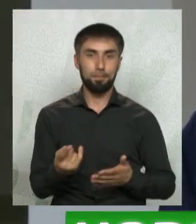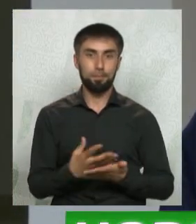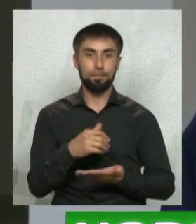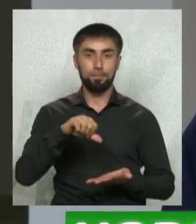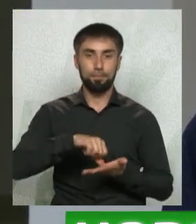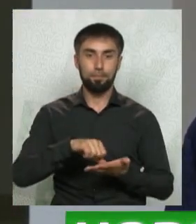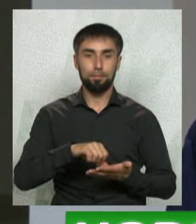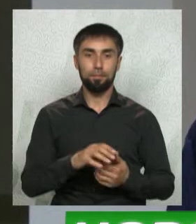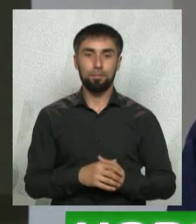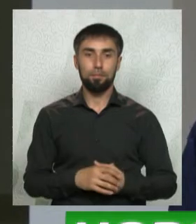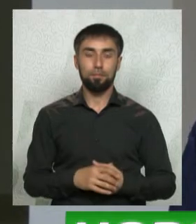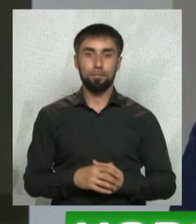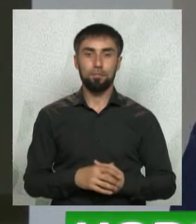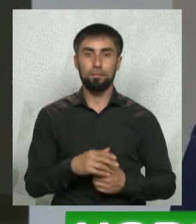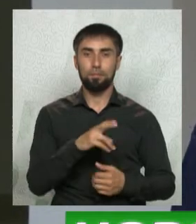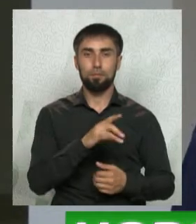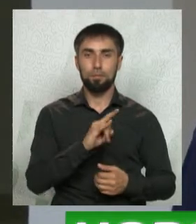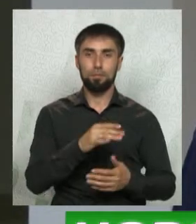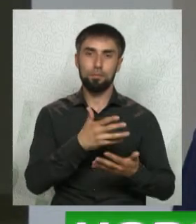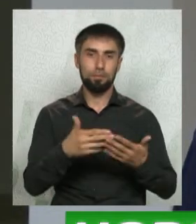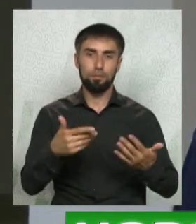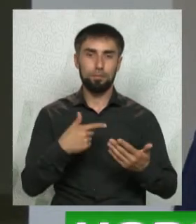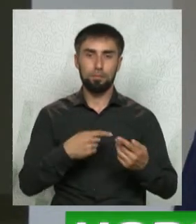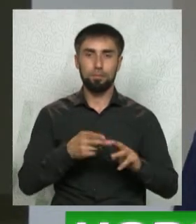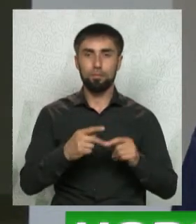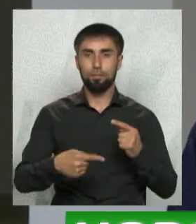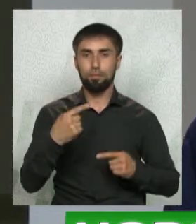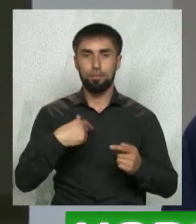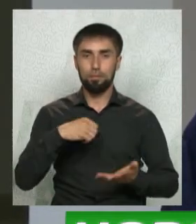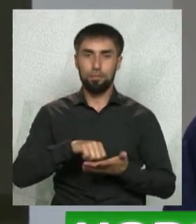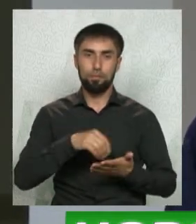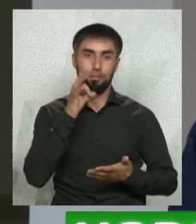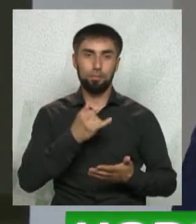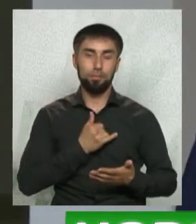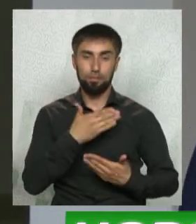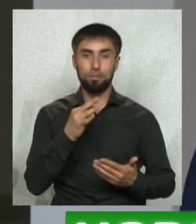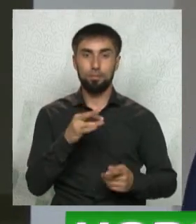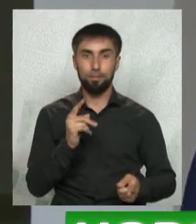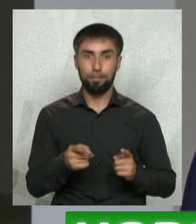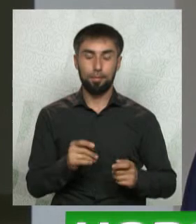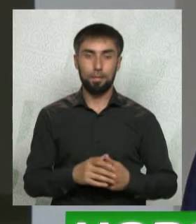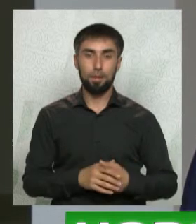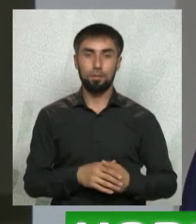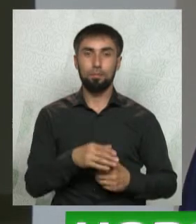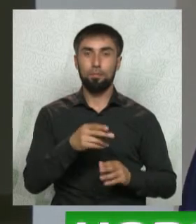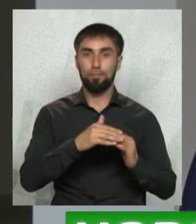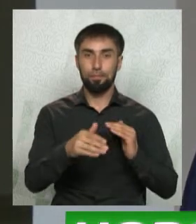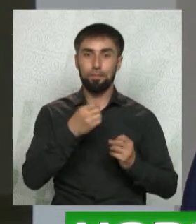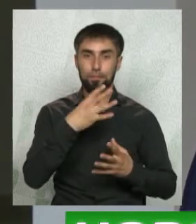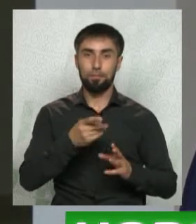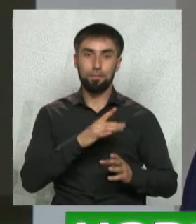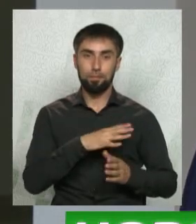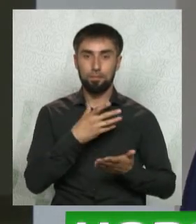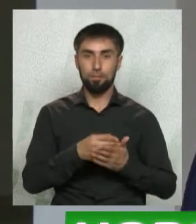участвую. Вообще, ни дебатов, ни каких-то других диспутов, особого опыта у меня нет. Но действительно... Площадка хорошая для